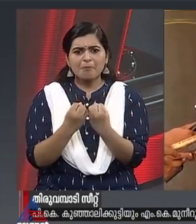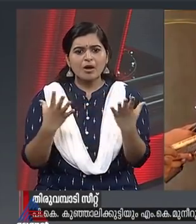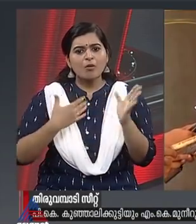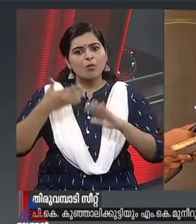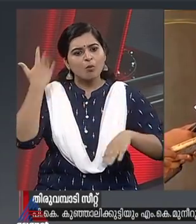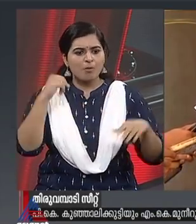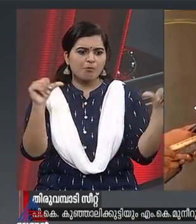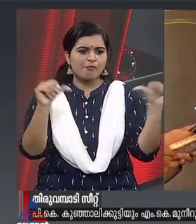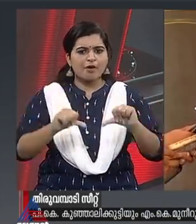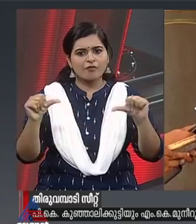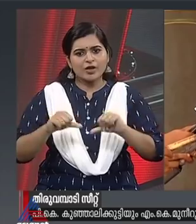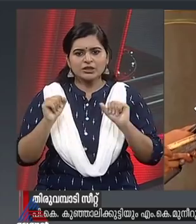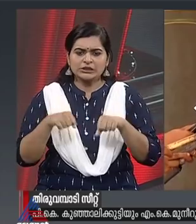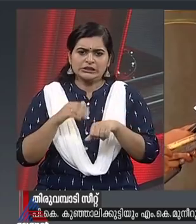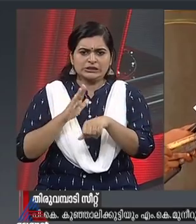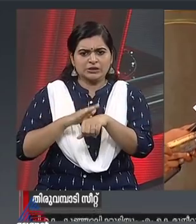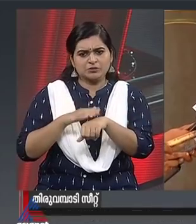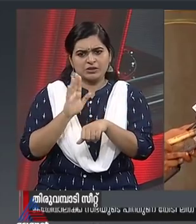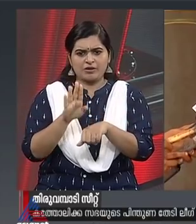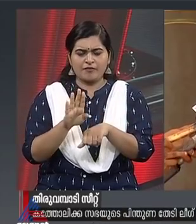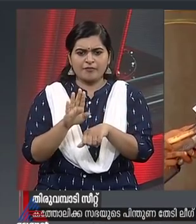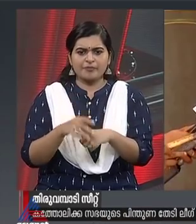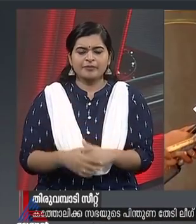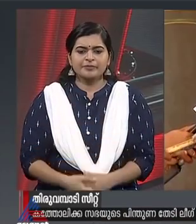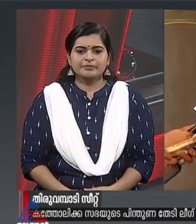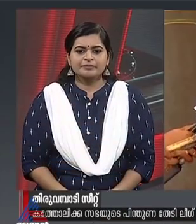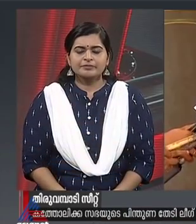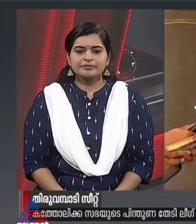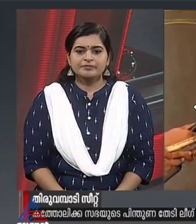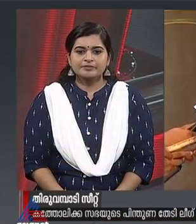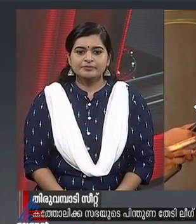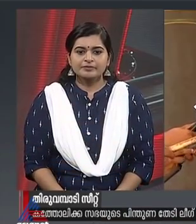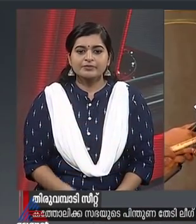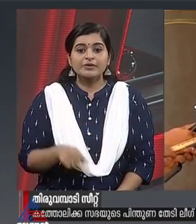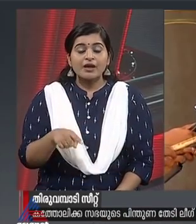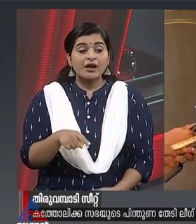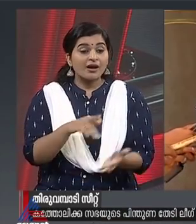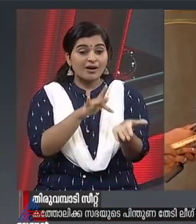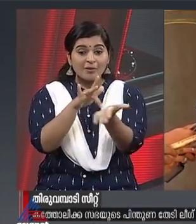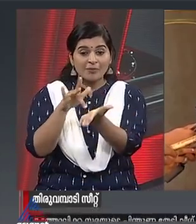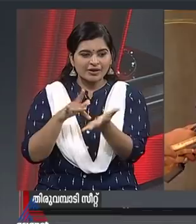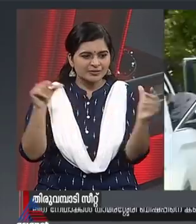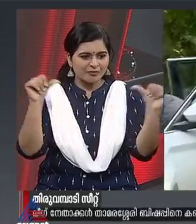കൊടുവള്ളി പരാജയപ്പെട്ടു, അതുകൊണ്ട് കൊടുവള്ളി നമ്മൾ കൊടുക്കുക. പിന്നെ നമ്മൾ പരാജയപ്പെട്ട സീറ്റുകളൊക്കെ അങ്ങ്